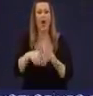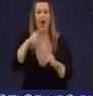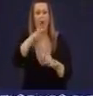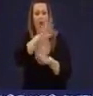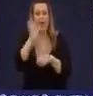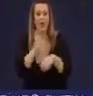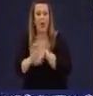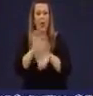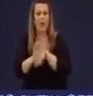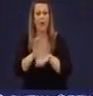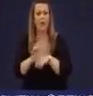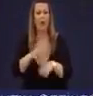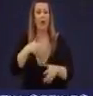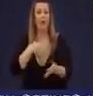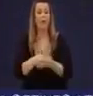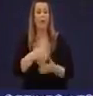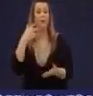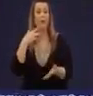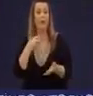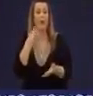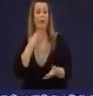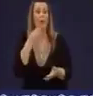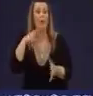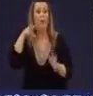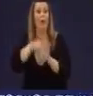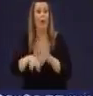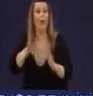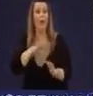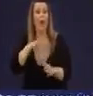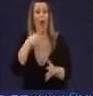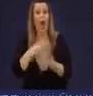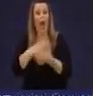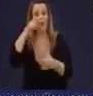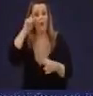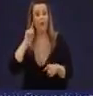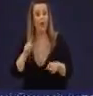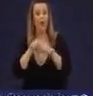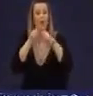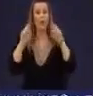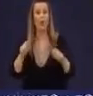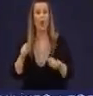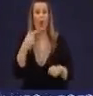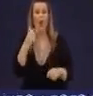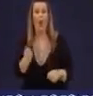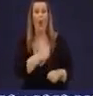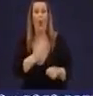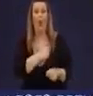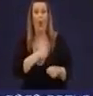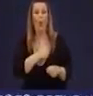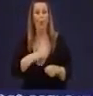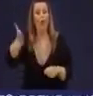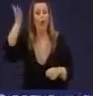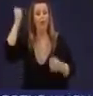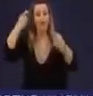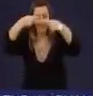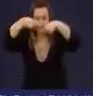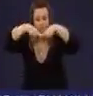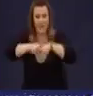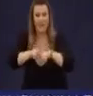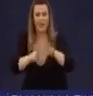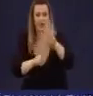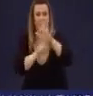göndərilməsi məhz ulu önlərimizin Azərbaycan ordu quruculuğunun, müstəqil Azərbaycan ordu quruculuğunun fundamentini həmin dövrlərə